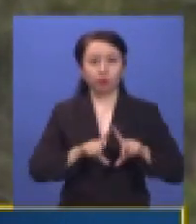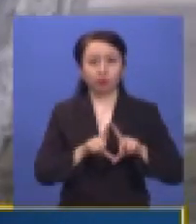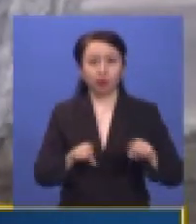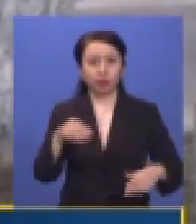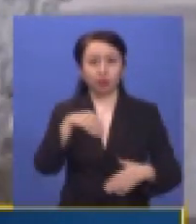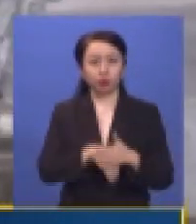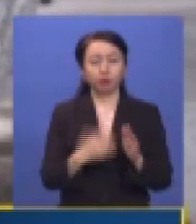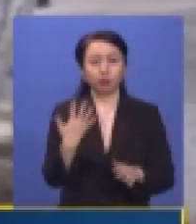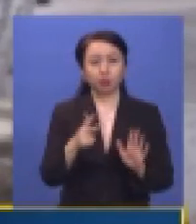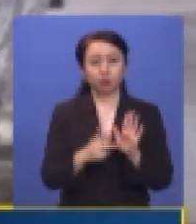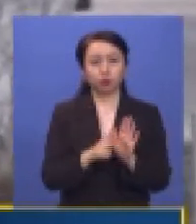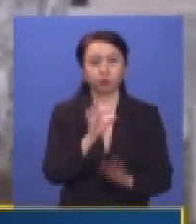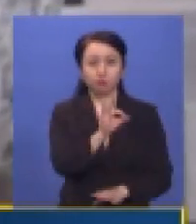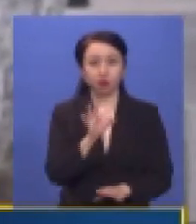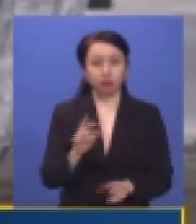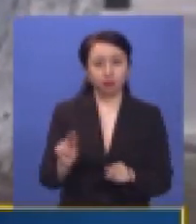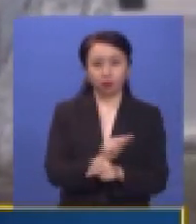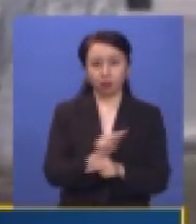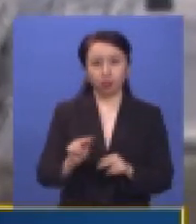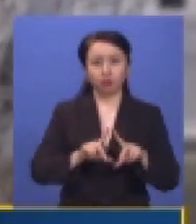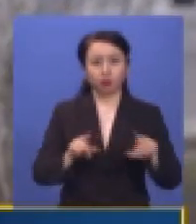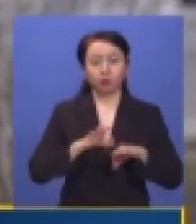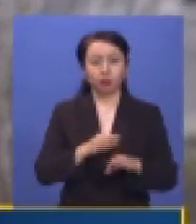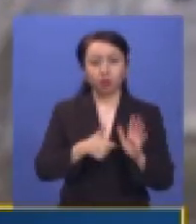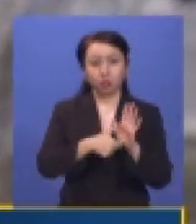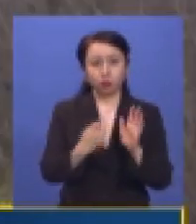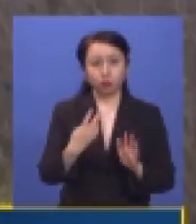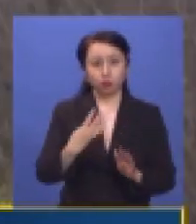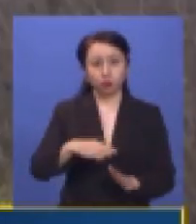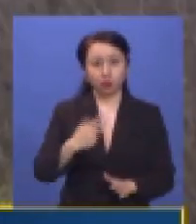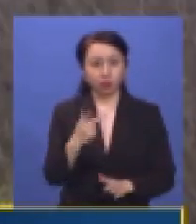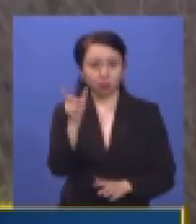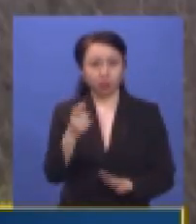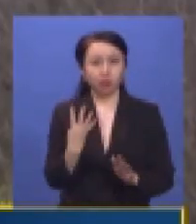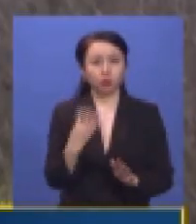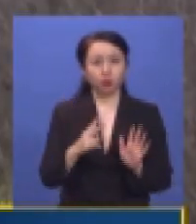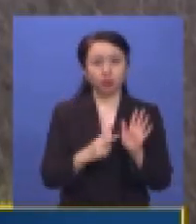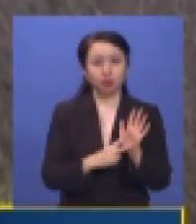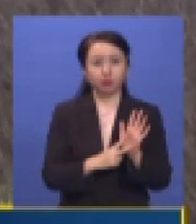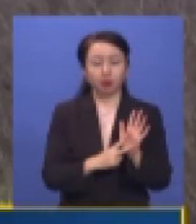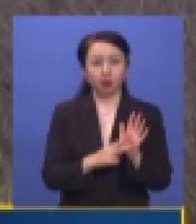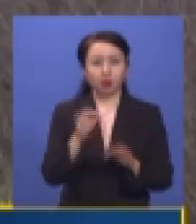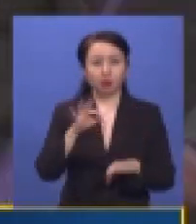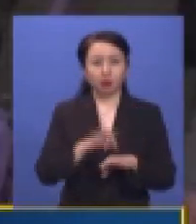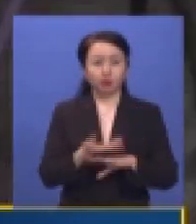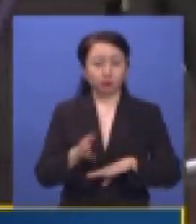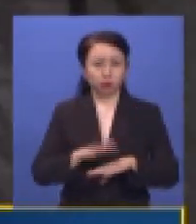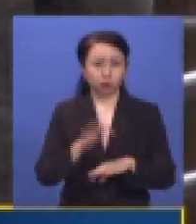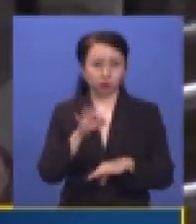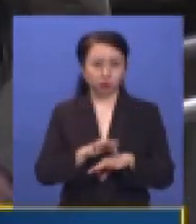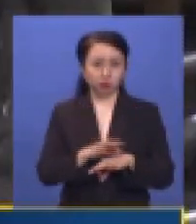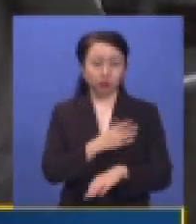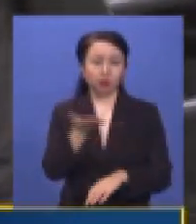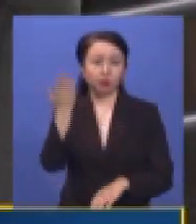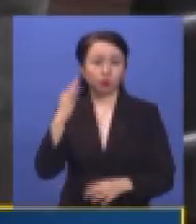на 58%. Лечение в стационаре проходят 643 человека. 47 пациентов находятся в критическом состоянии. За